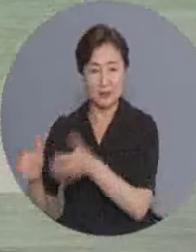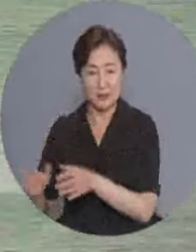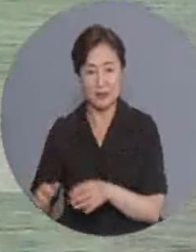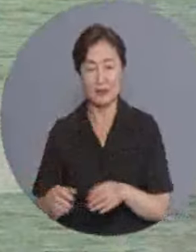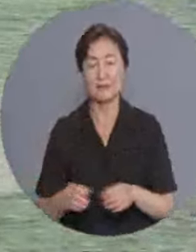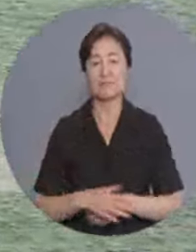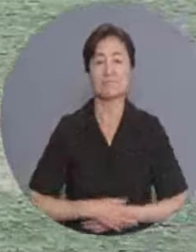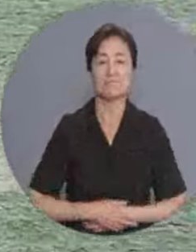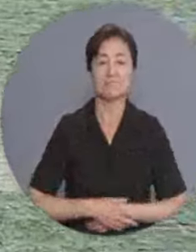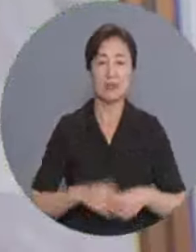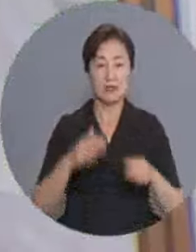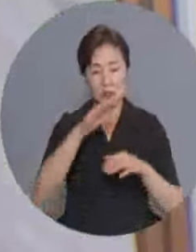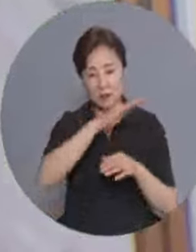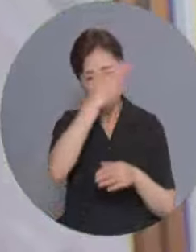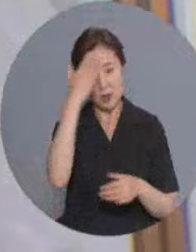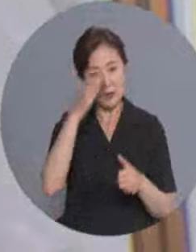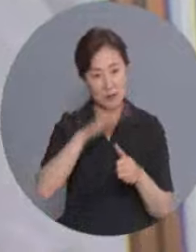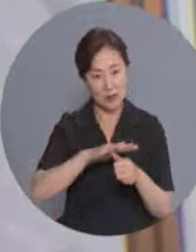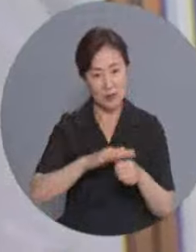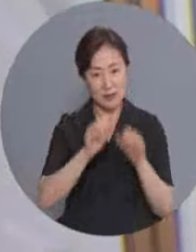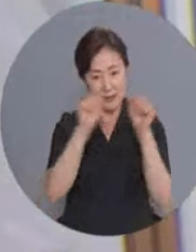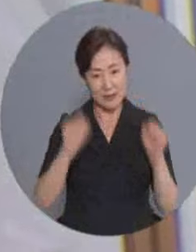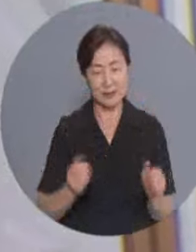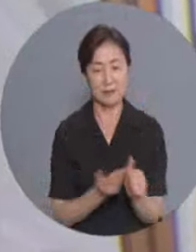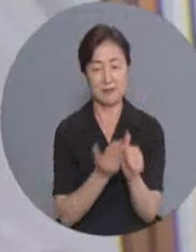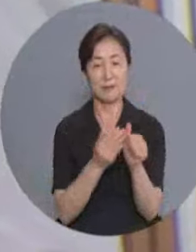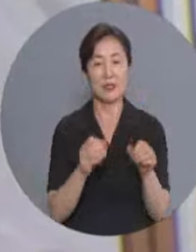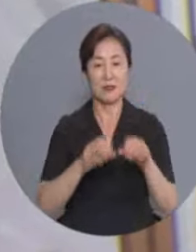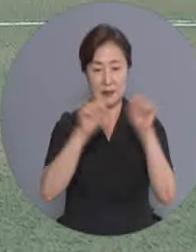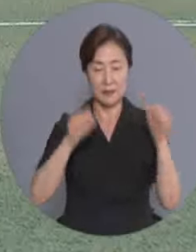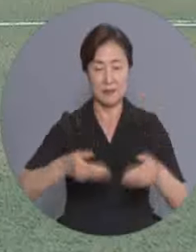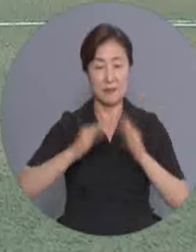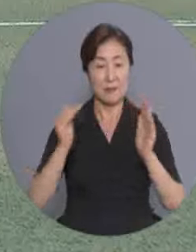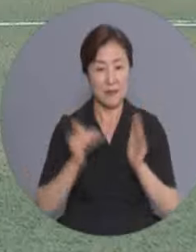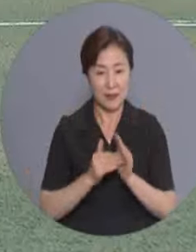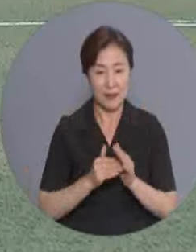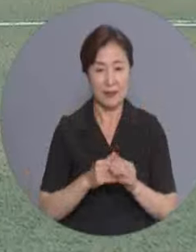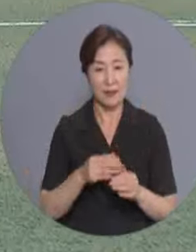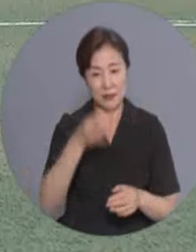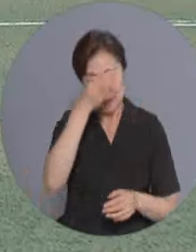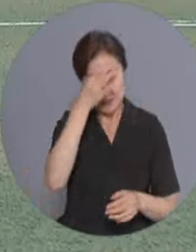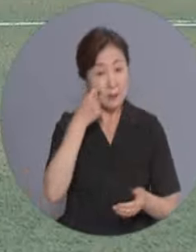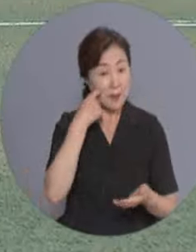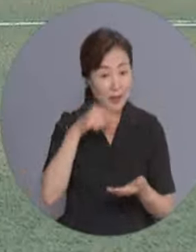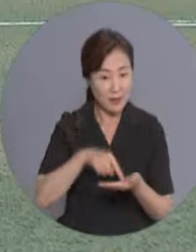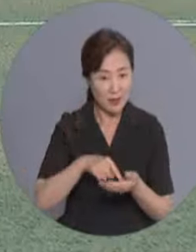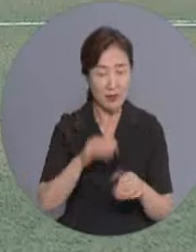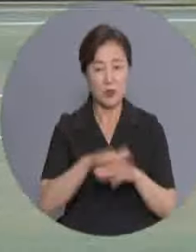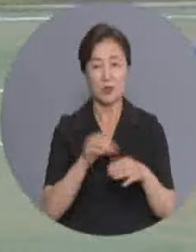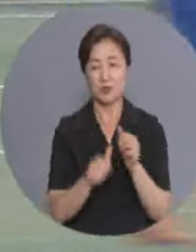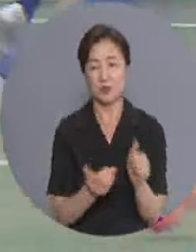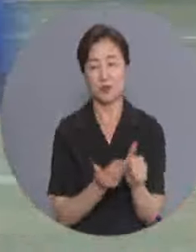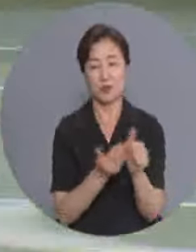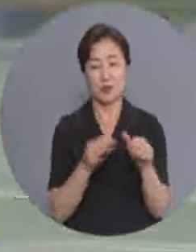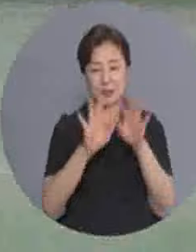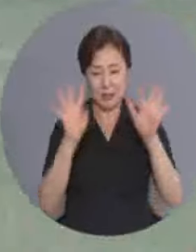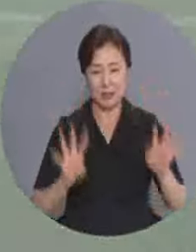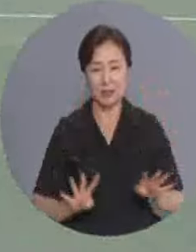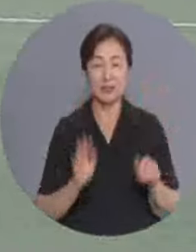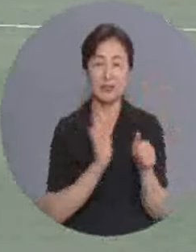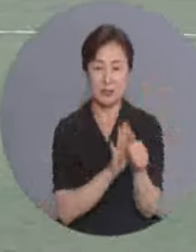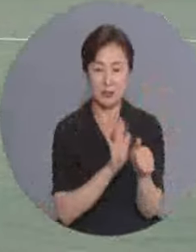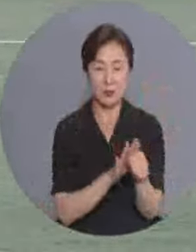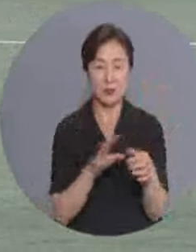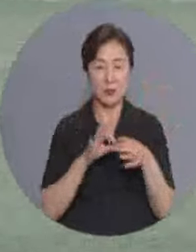시스템을 도입했습니다. 재능 있는 어린 선수를 발굴한 뒤 체계적인 훈련과 지원을 통해 세계적인 프로